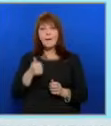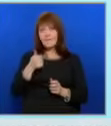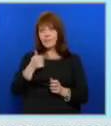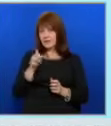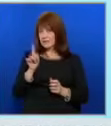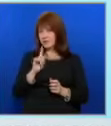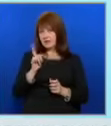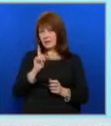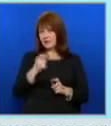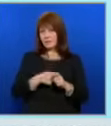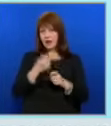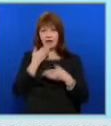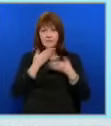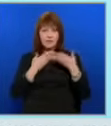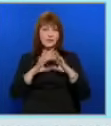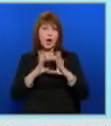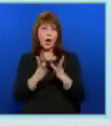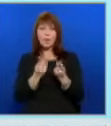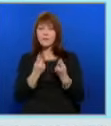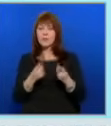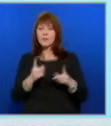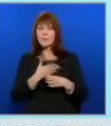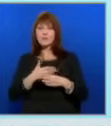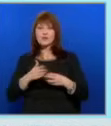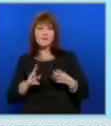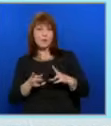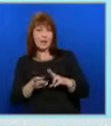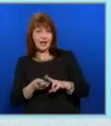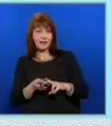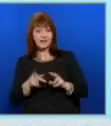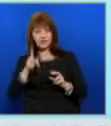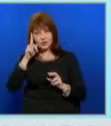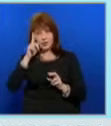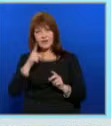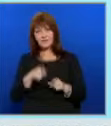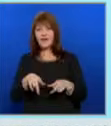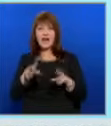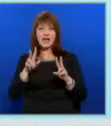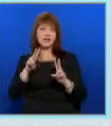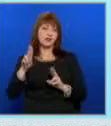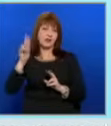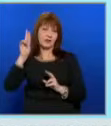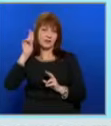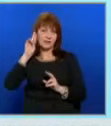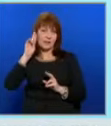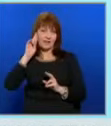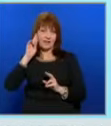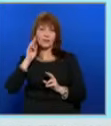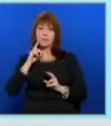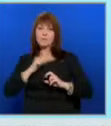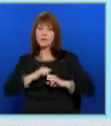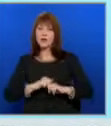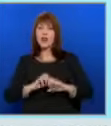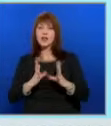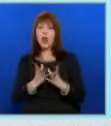БСП няма да води преговори за общо управление с ППДБ в София. Това реши изпълнителното бюро на БСП на обща среща с